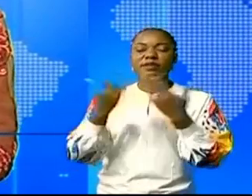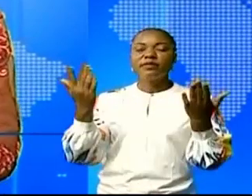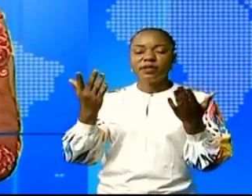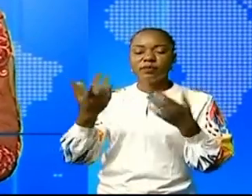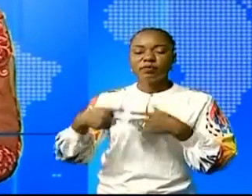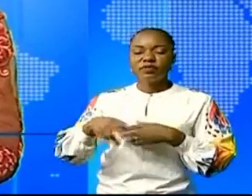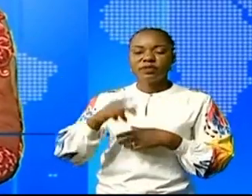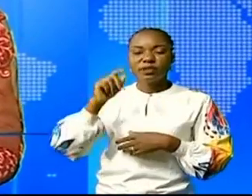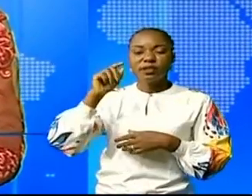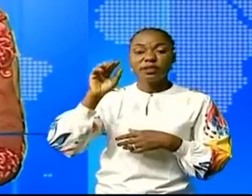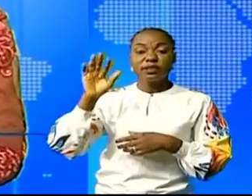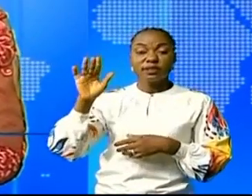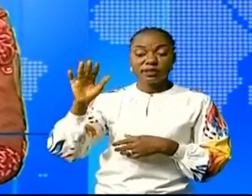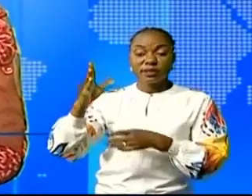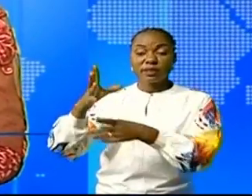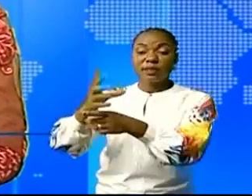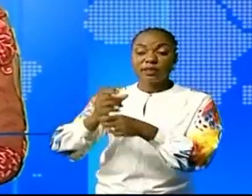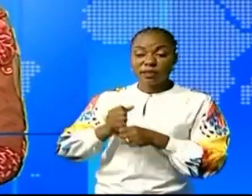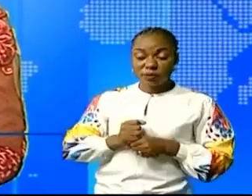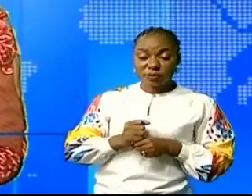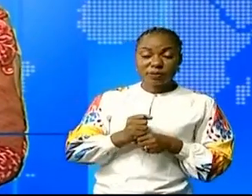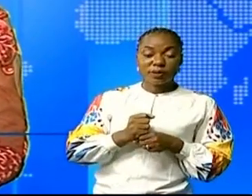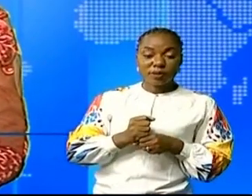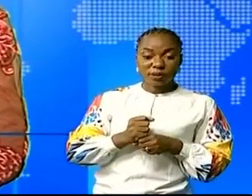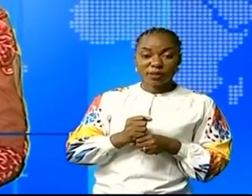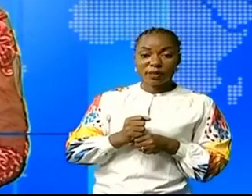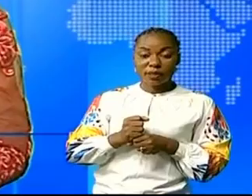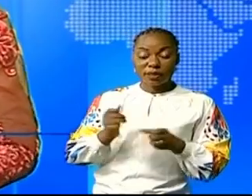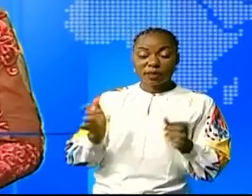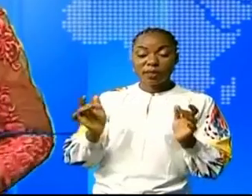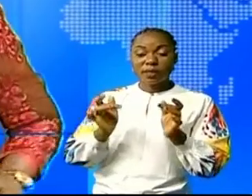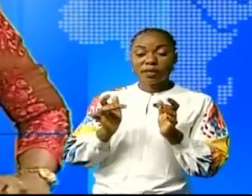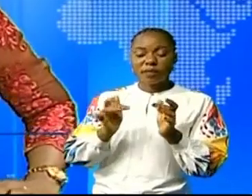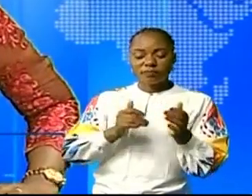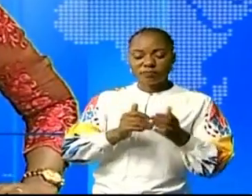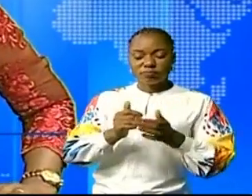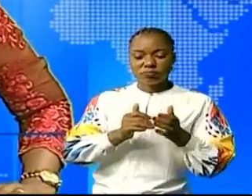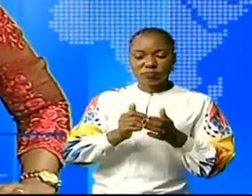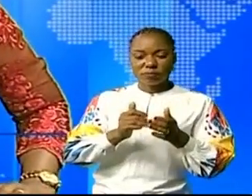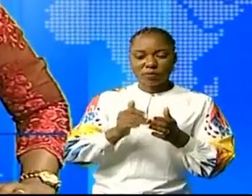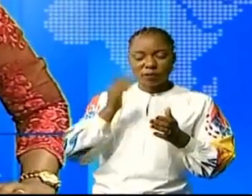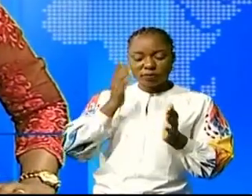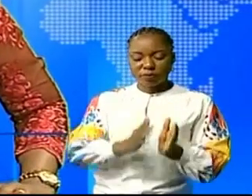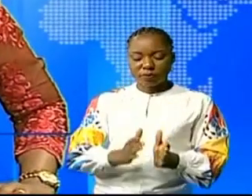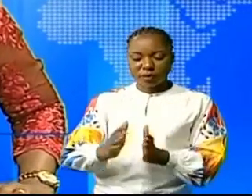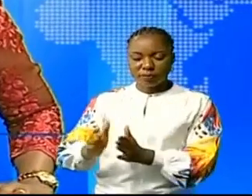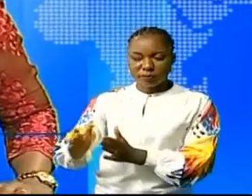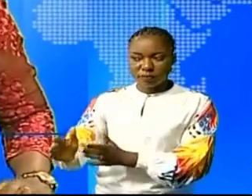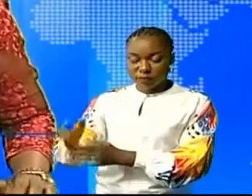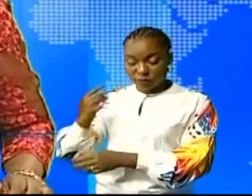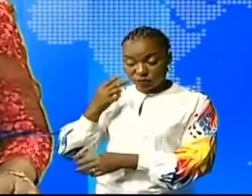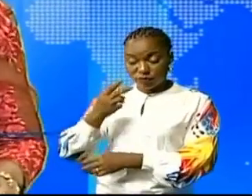province Kinshasa, a réceptionné les points relais de proximité aménagés et équipés.